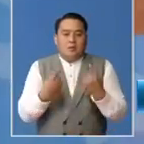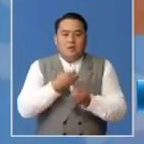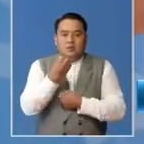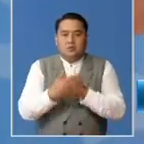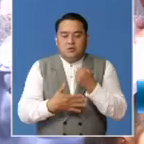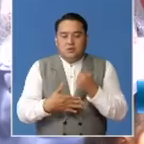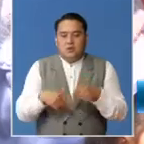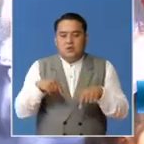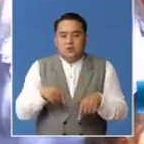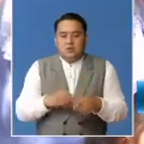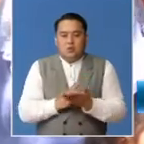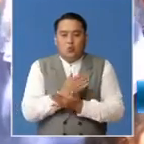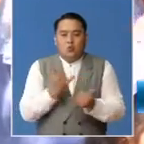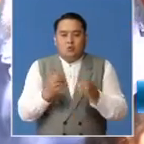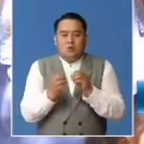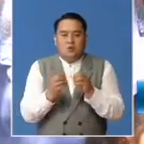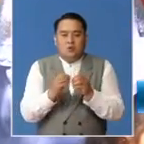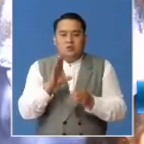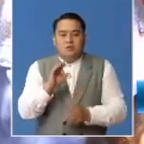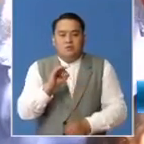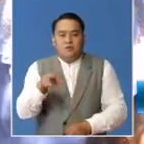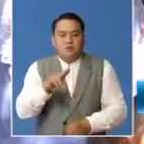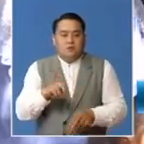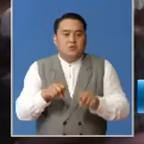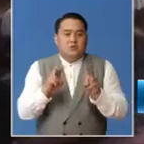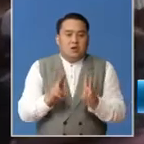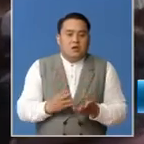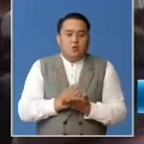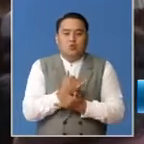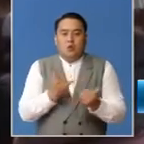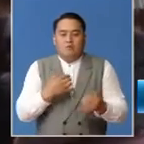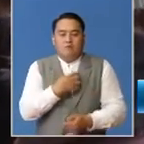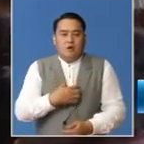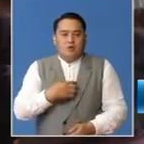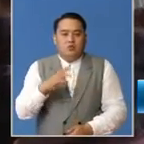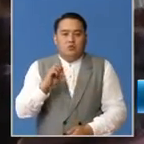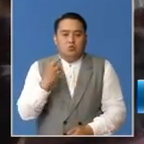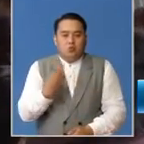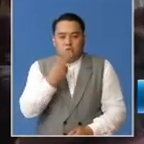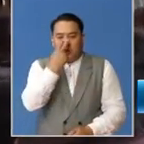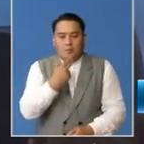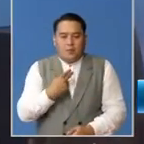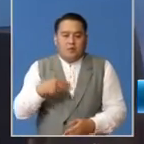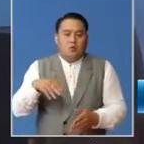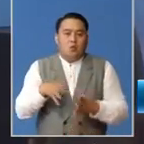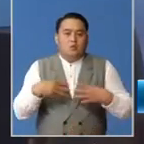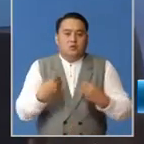центре «Байтерек» предоставляют почти десяток видов специальных услуг. Самое важное из них – социализация, причем для всей семьи. Ведь